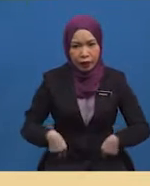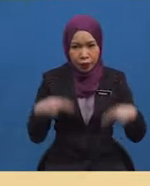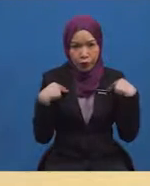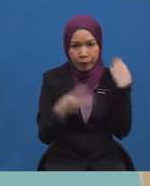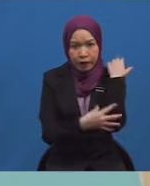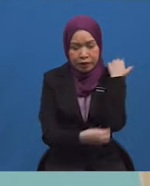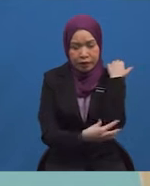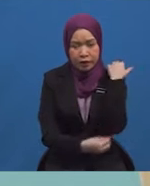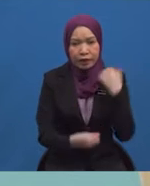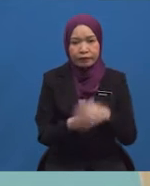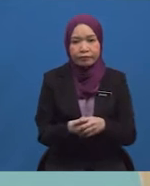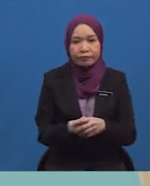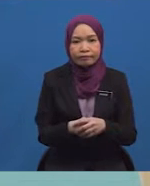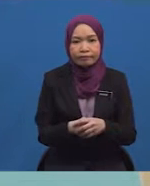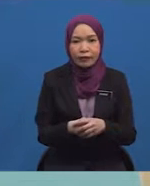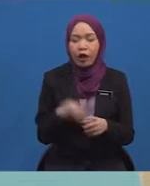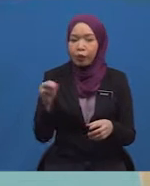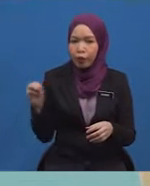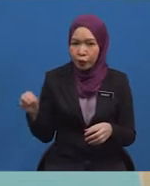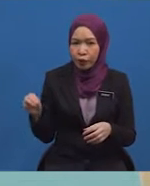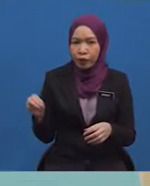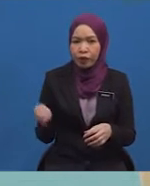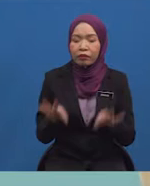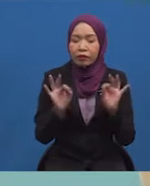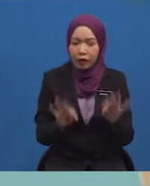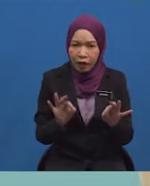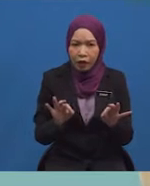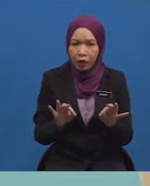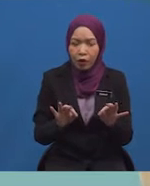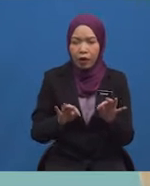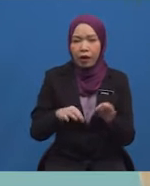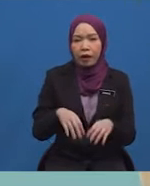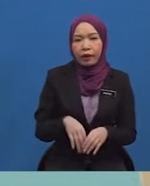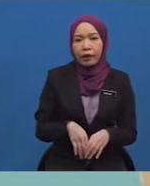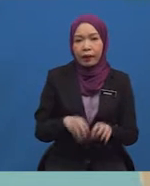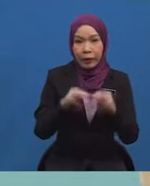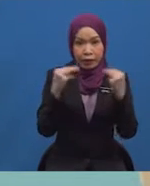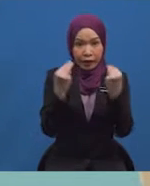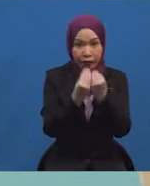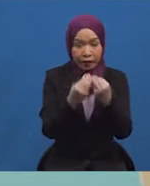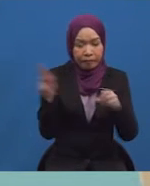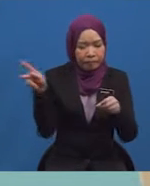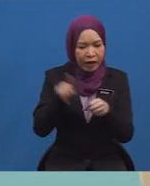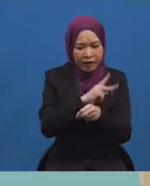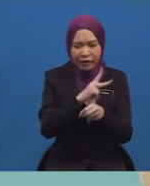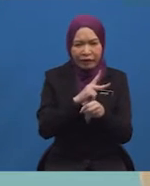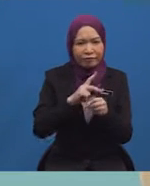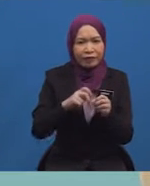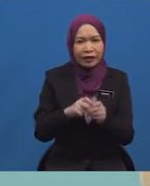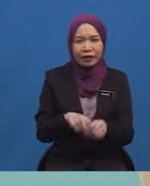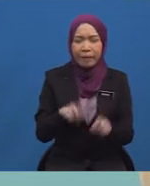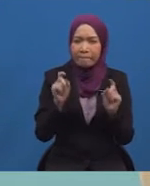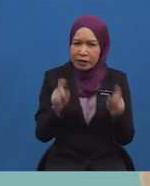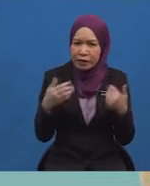berada. Murid-murid, apabila kepadatan penduduk adalah tinggi, kesan seterusnya pasti ke